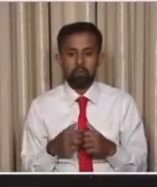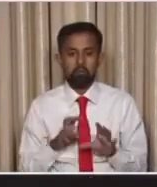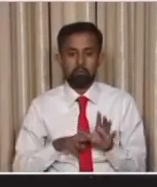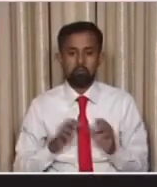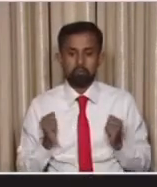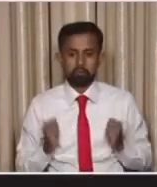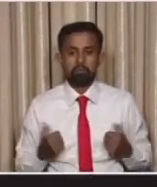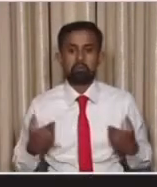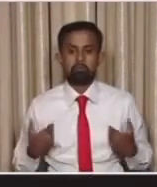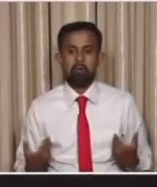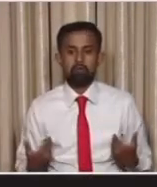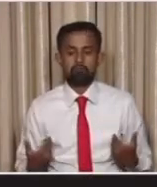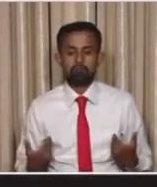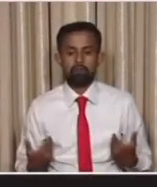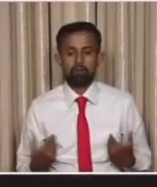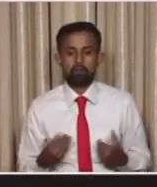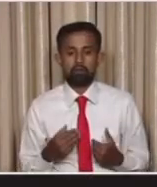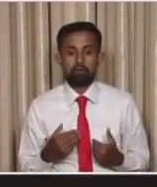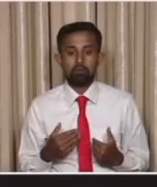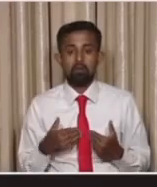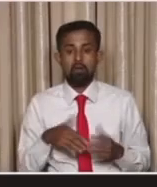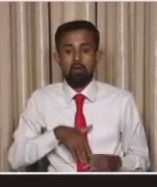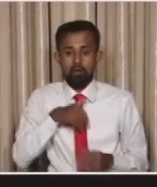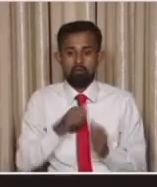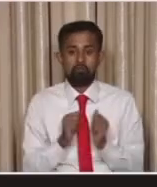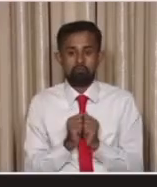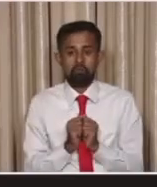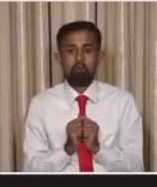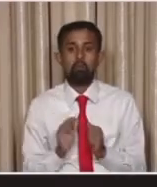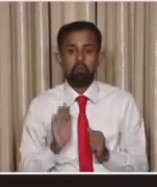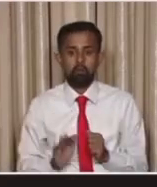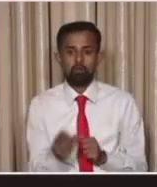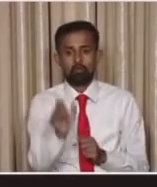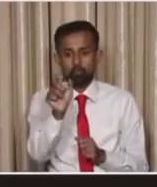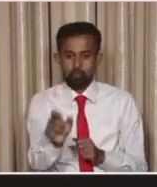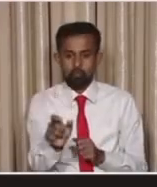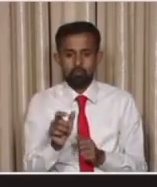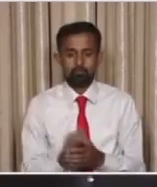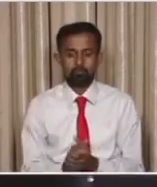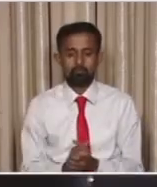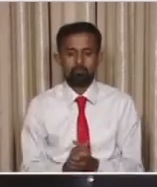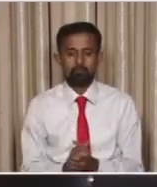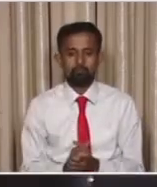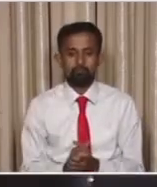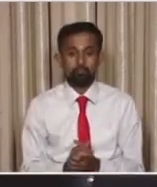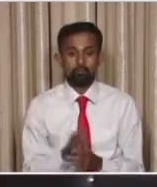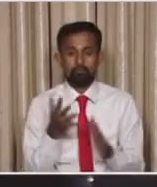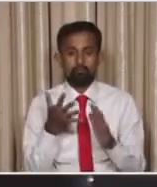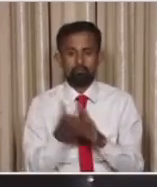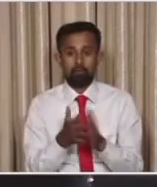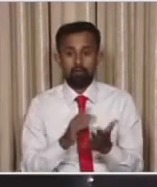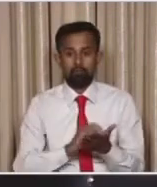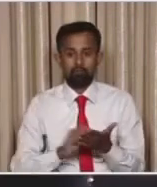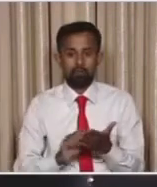මම සිටීම. ඒ නමුත් මූලසුනේ කාර්යභාරය කළ යුතුයි. හරි හරි. ඔබතුමා මම එක නැත්තම් මේ වැරදි විදියට මේව හැන්සාඩ්